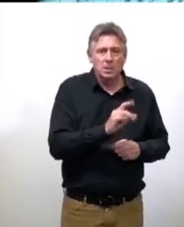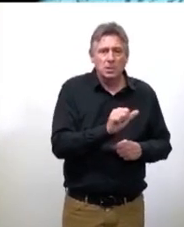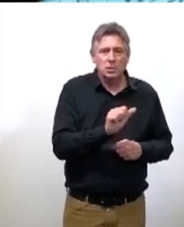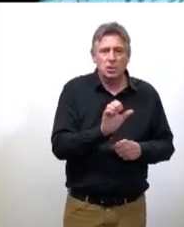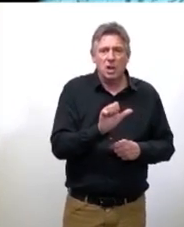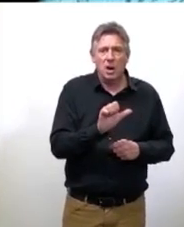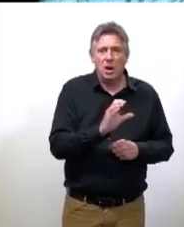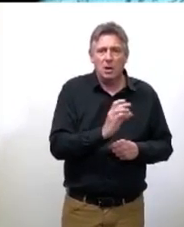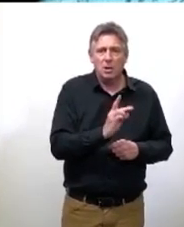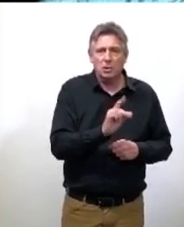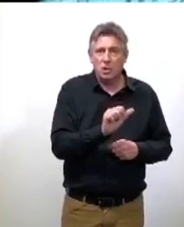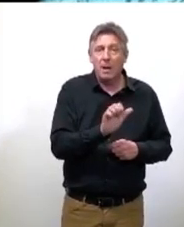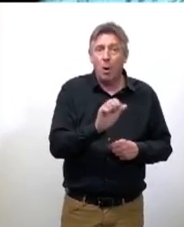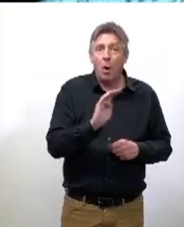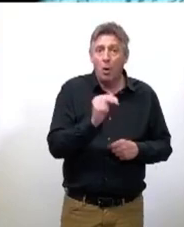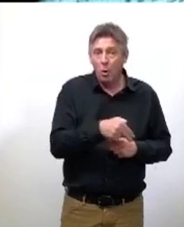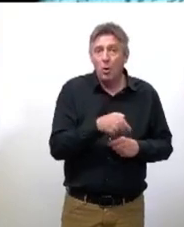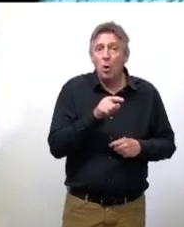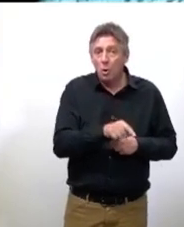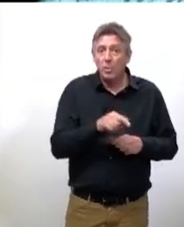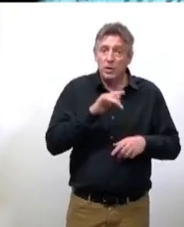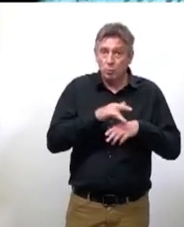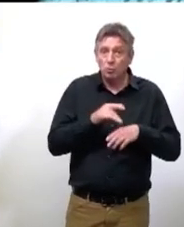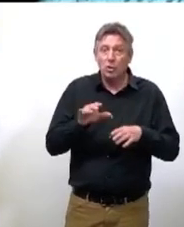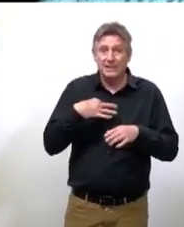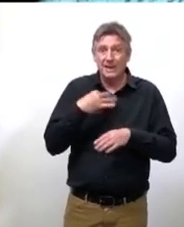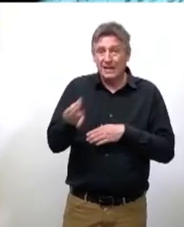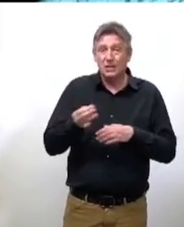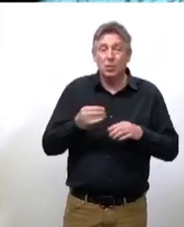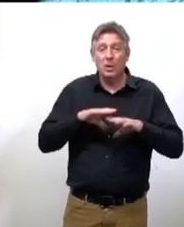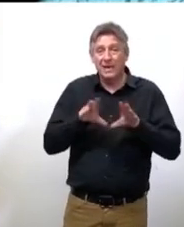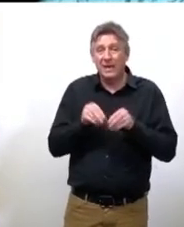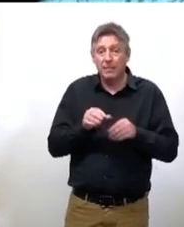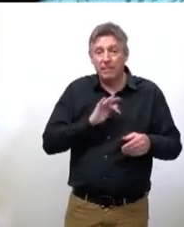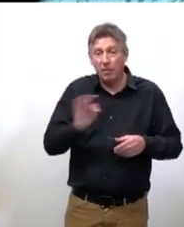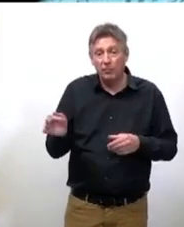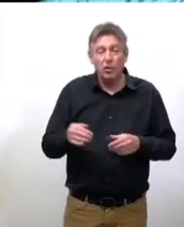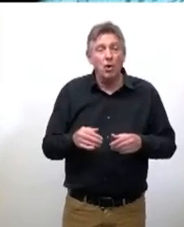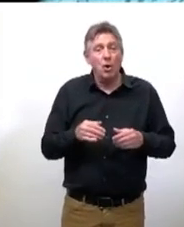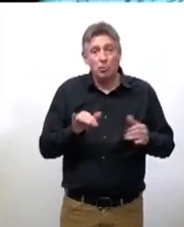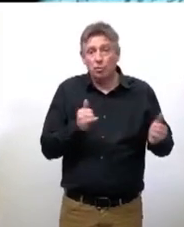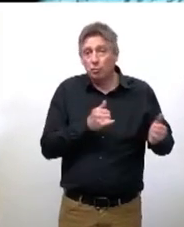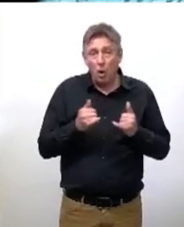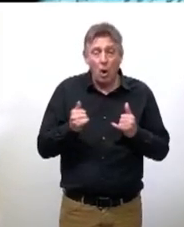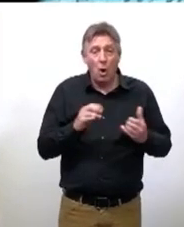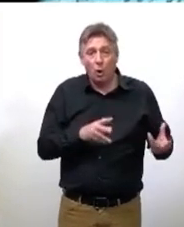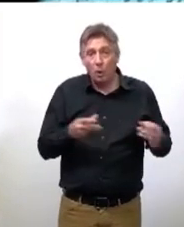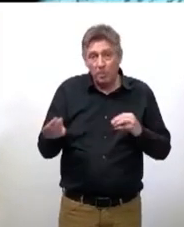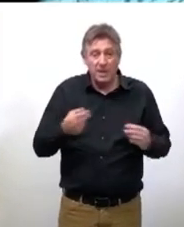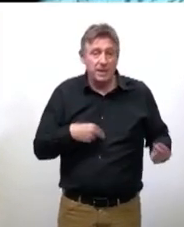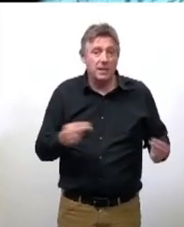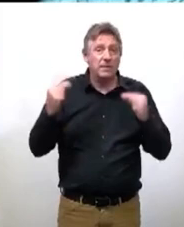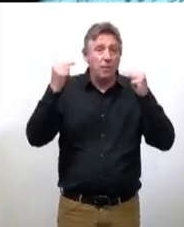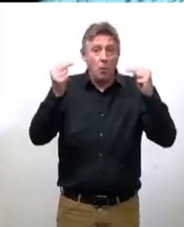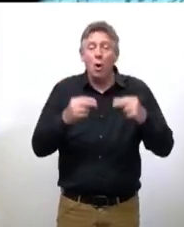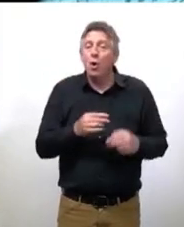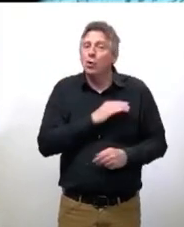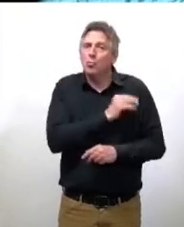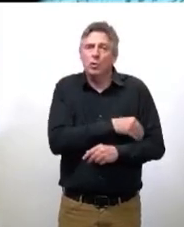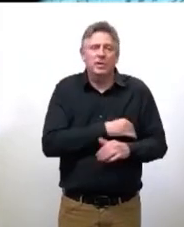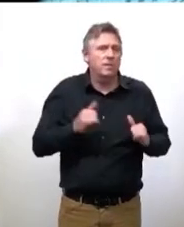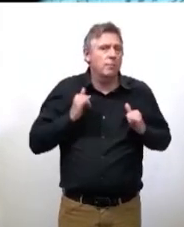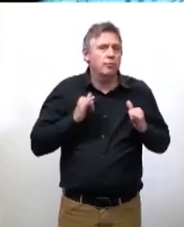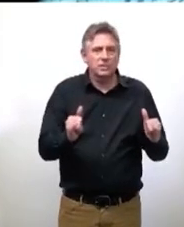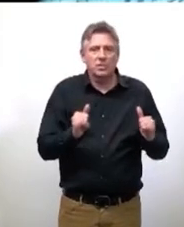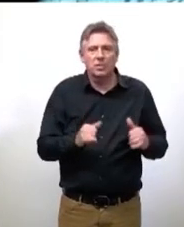une sélection en équipe de France qui n'est pas négligeable. Un joueur de rugby émérite donc, autant qu'un grand sportif tout court. Vous l'avez compris, le